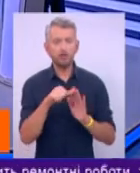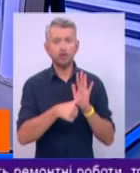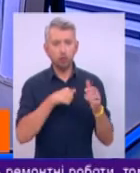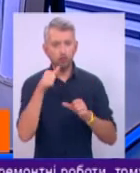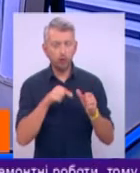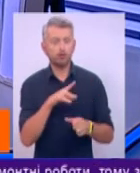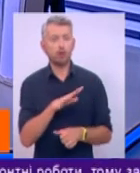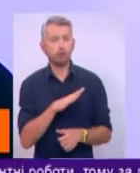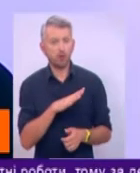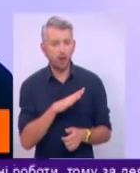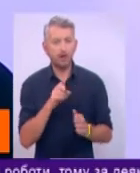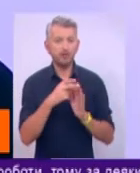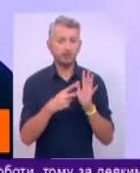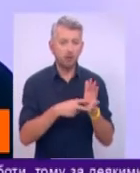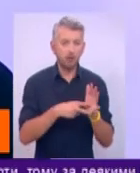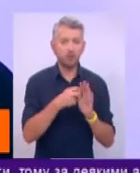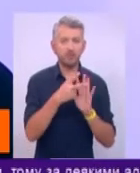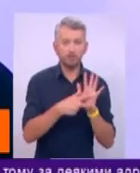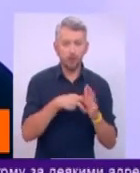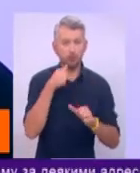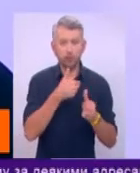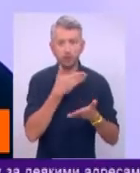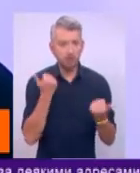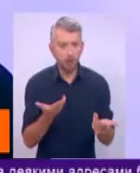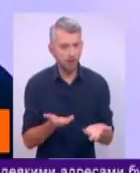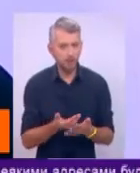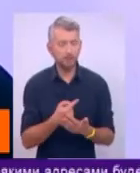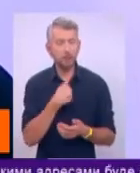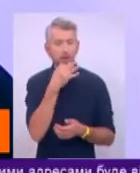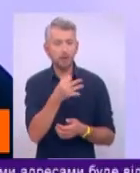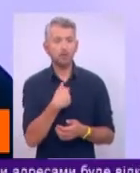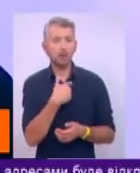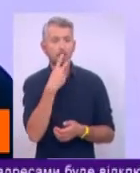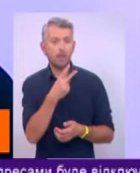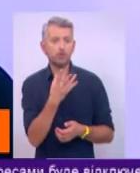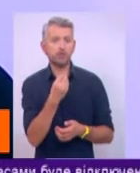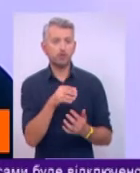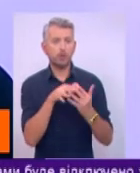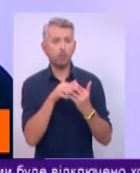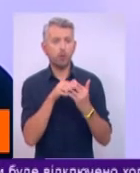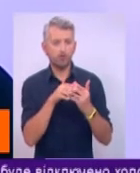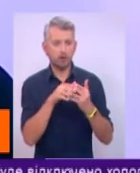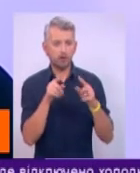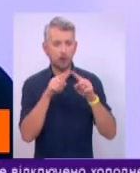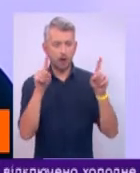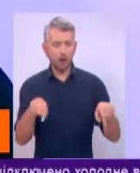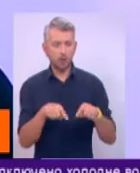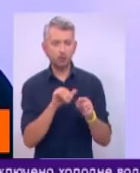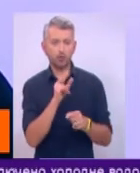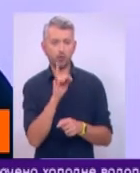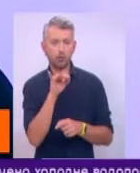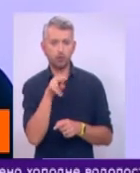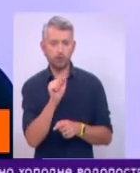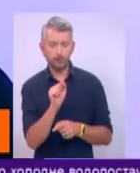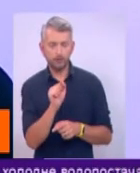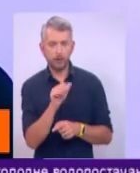році вона була, а в 17-му і 18-му її немає. І я скажу, я бачив ще бойовий аркуш «Укропа». В